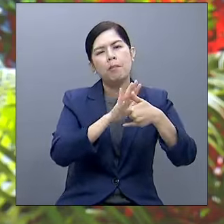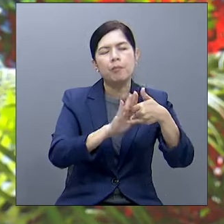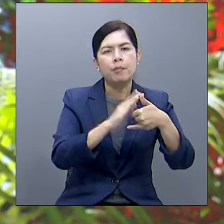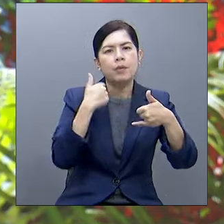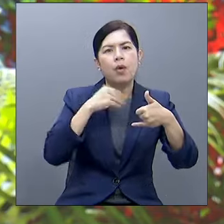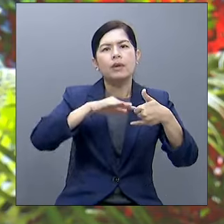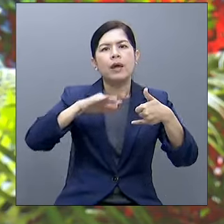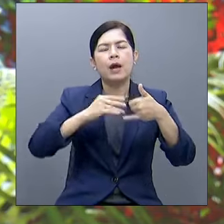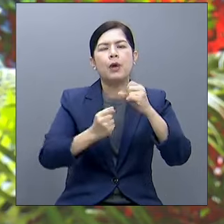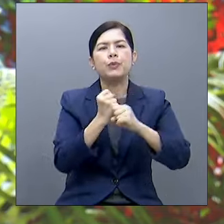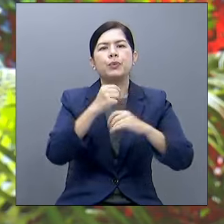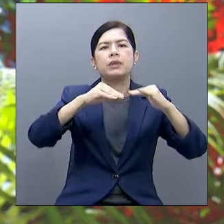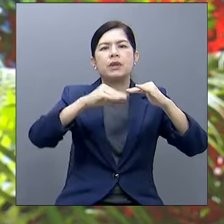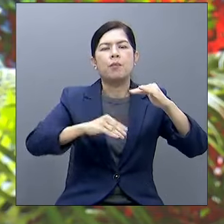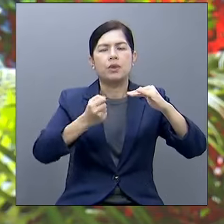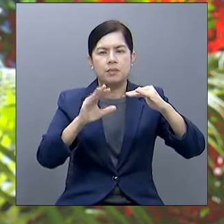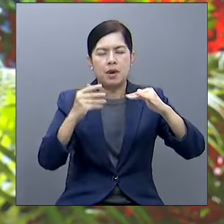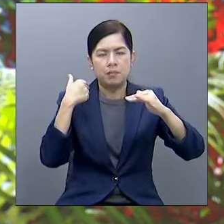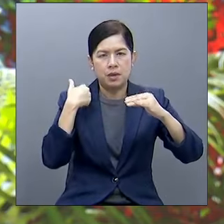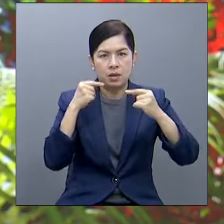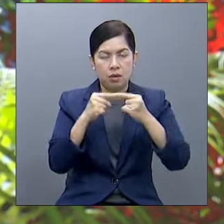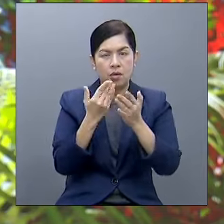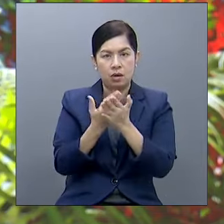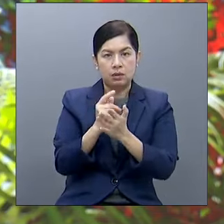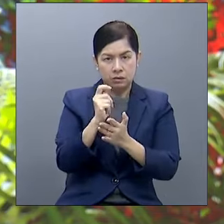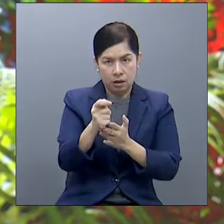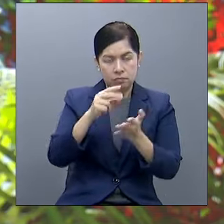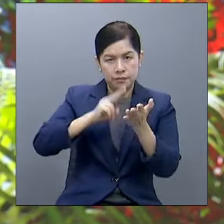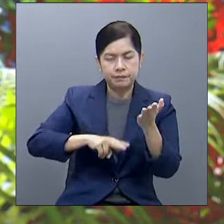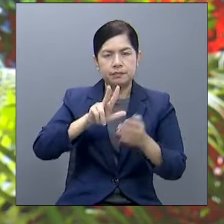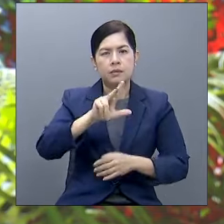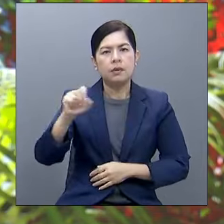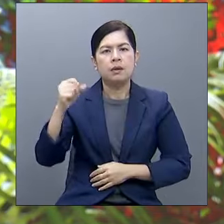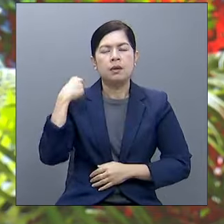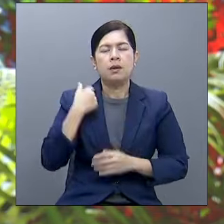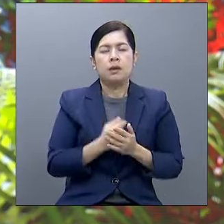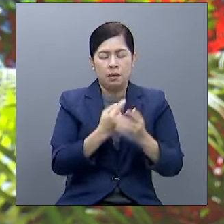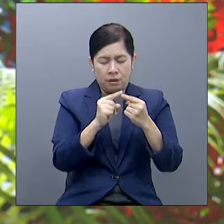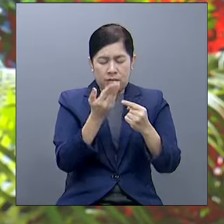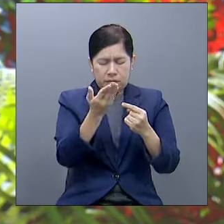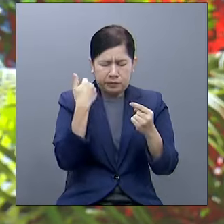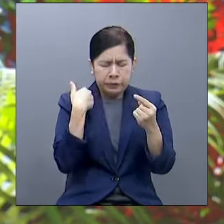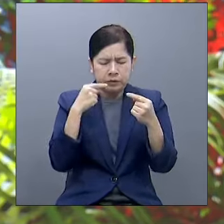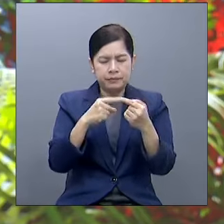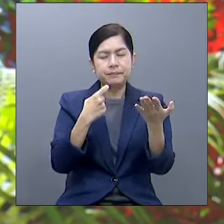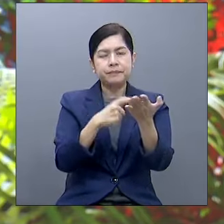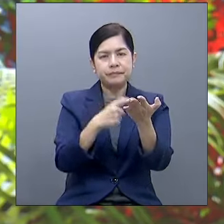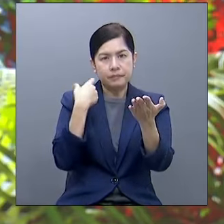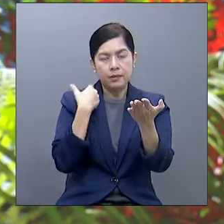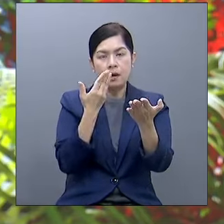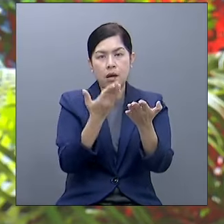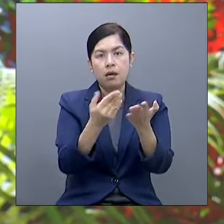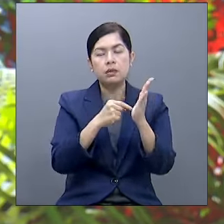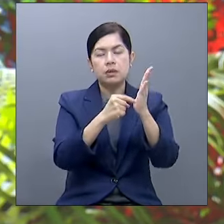าเสียหาย 350,000 บาทไม่รอลงอาญาแต่ล่าสุดมีการยื่นประกันตัวแล้วก็เตรียมสู้คดีในศาลชั้นอุทธรณ์ต่